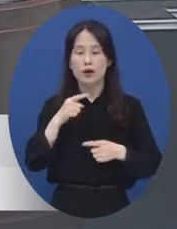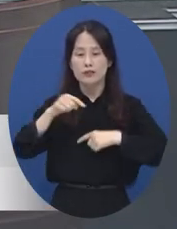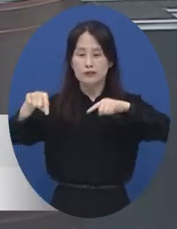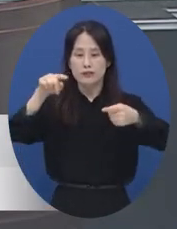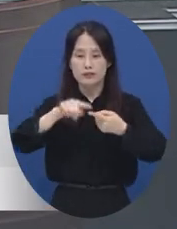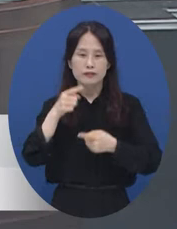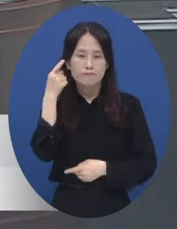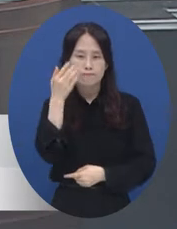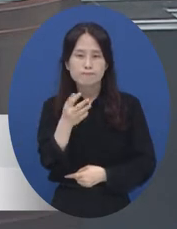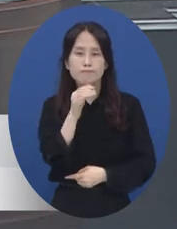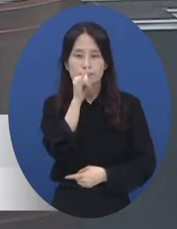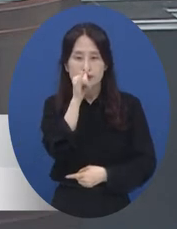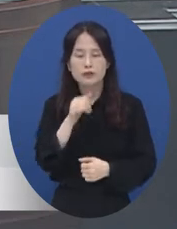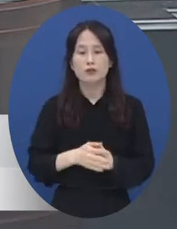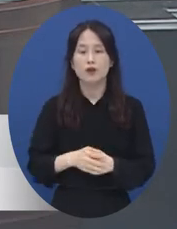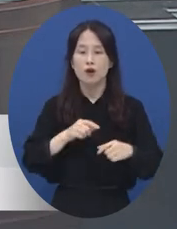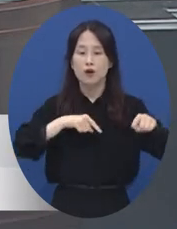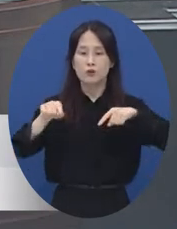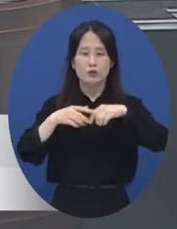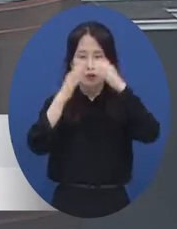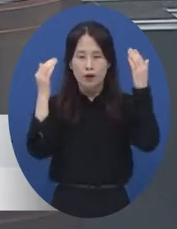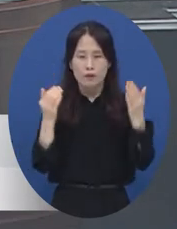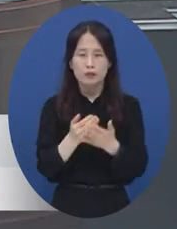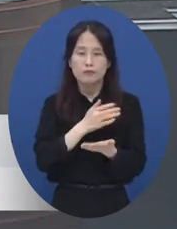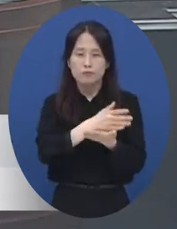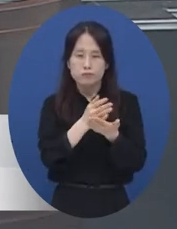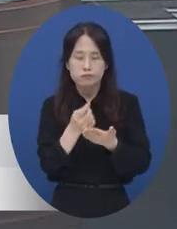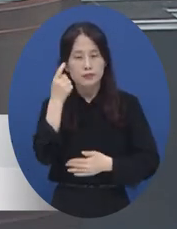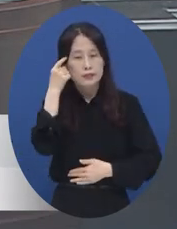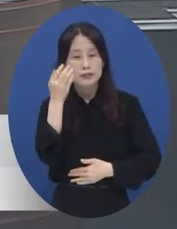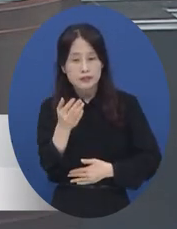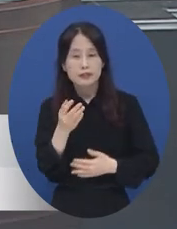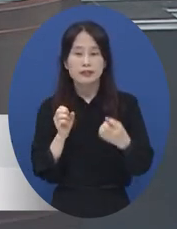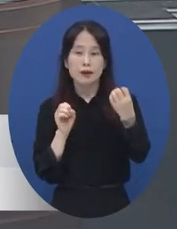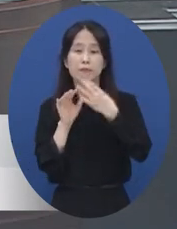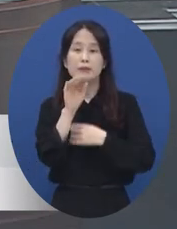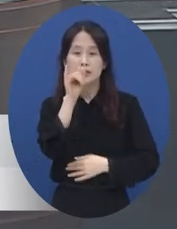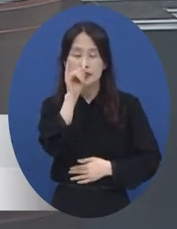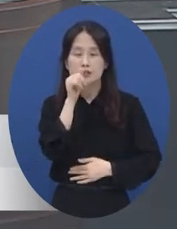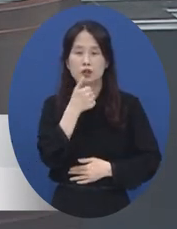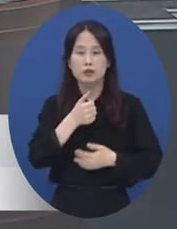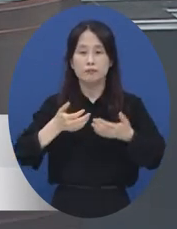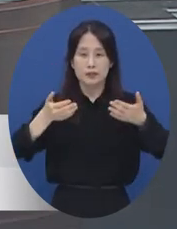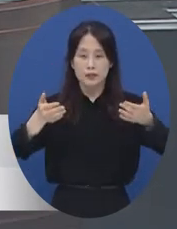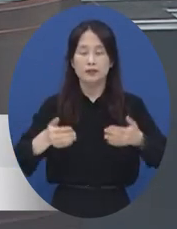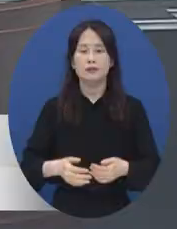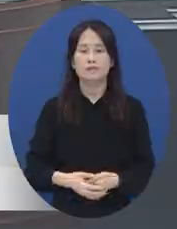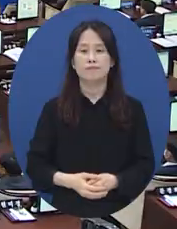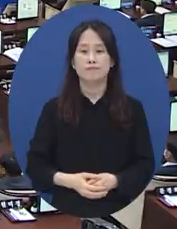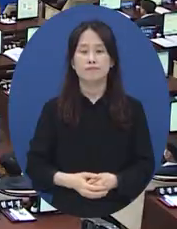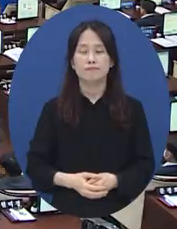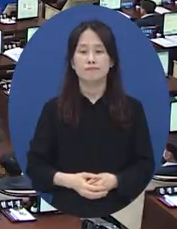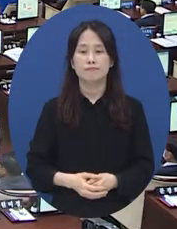이틀 동안 도정 전반에 걸쳐 다양한 지리와 주문이 나왔습니다 최지영 기자의 보도입니다